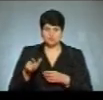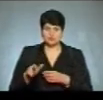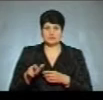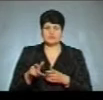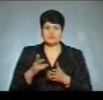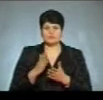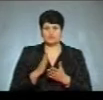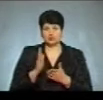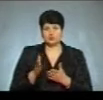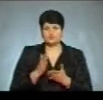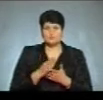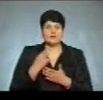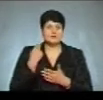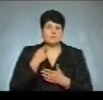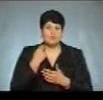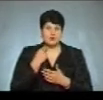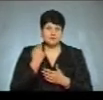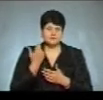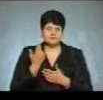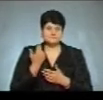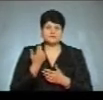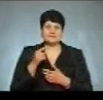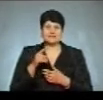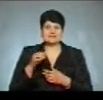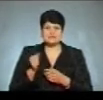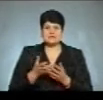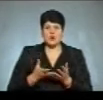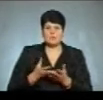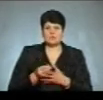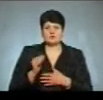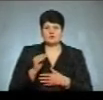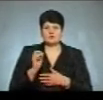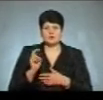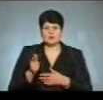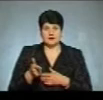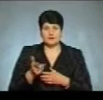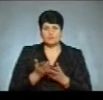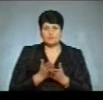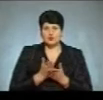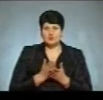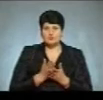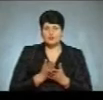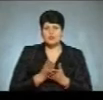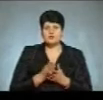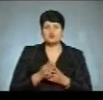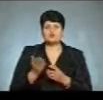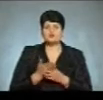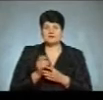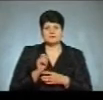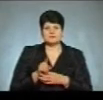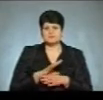громадяни, які будуть мати борг за оплату житлово-комунальних послуг, їх субсидія буде не перепризначена. Разом